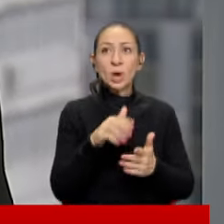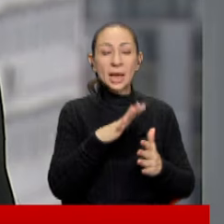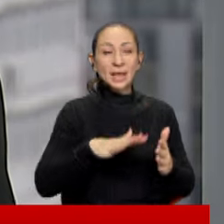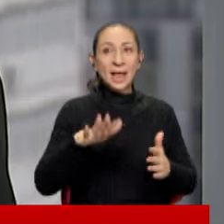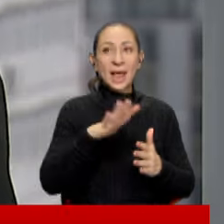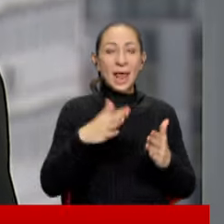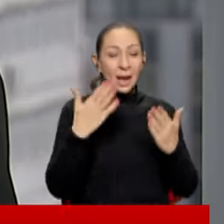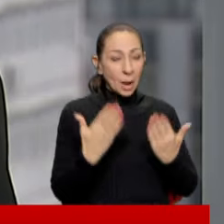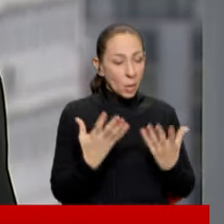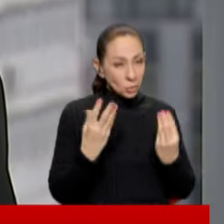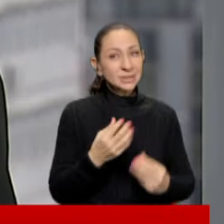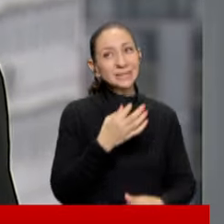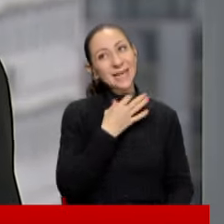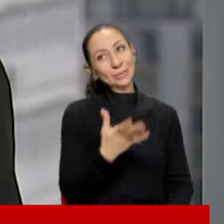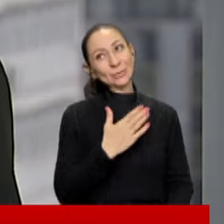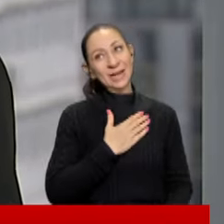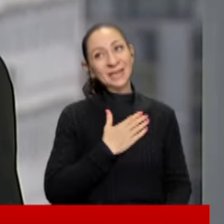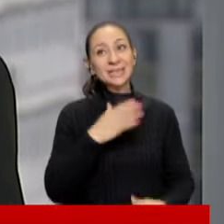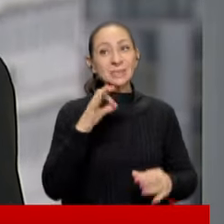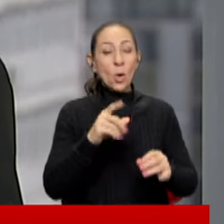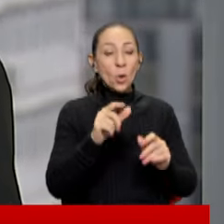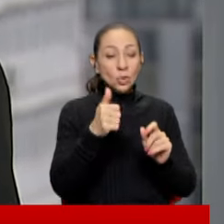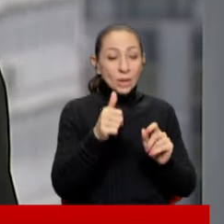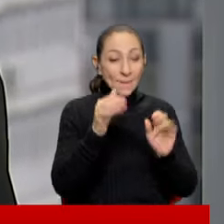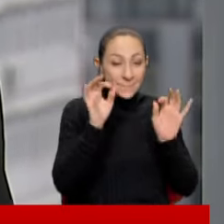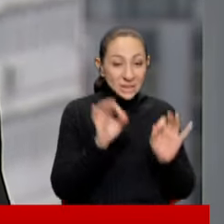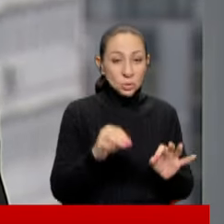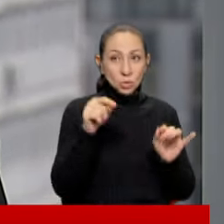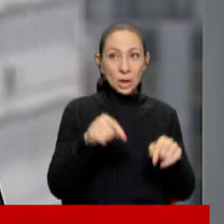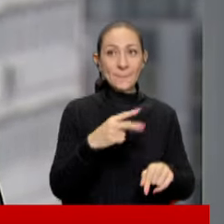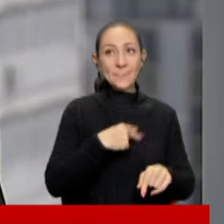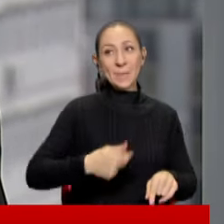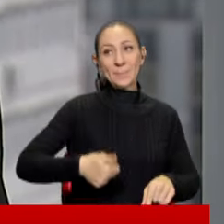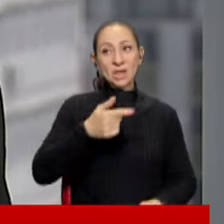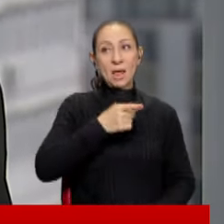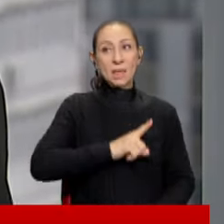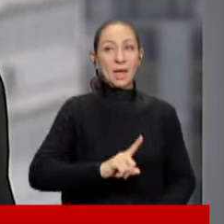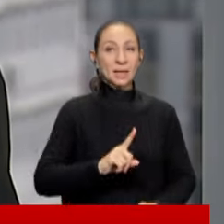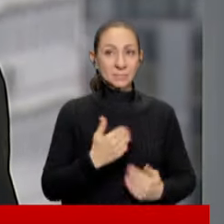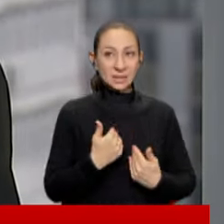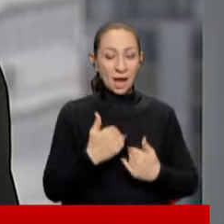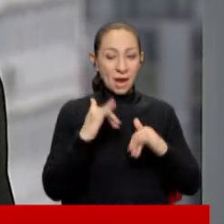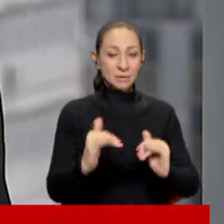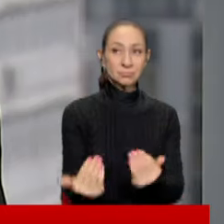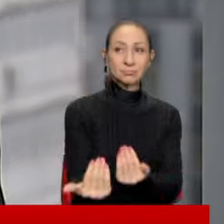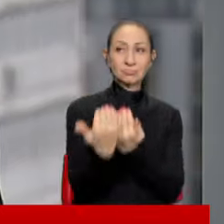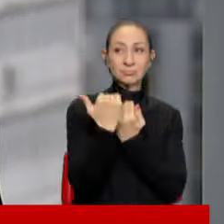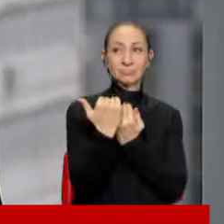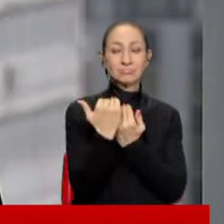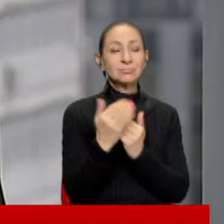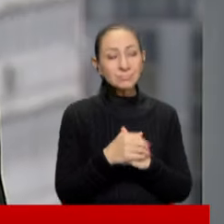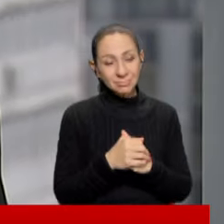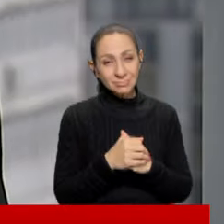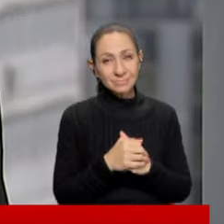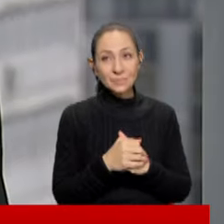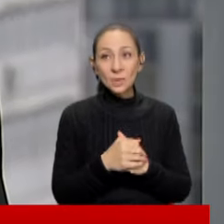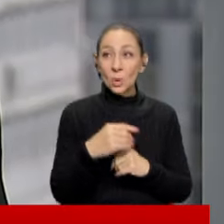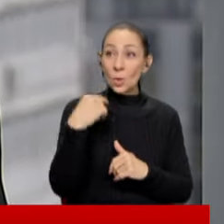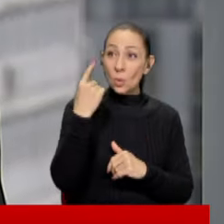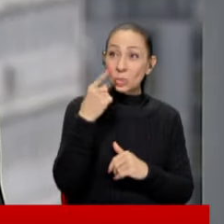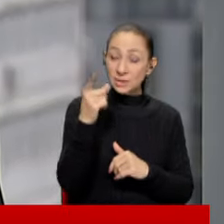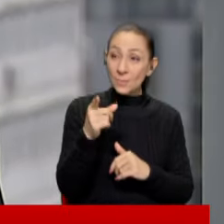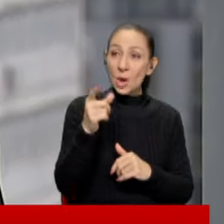genel kabul oldu. Sağ olsunlar. Şimdi de o günden de başlayarak şu anda belediye başkan adaylığımda da aynı şekilde bağırlarına bastılar. İyi bir